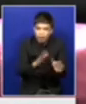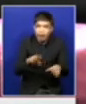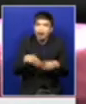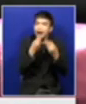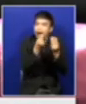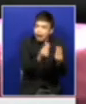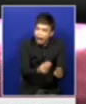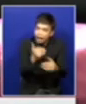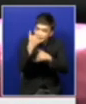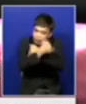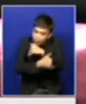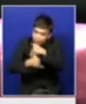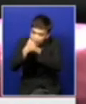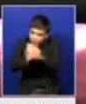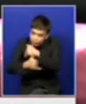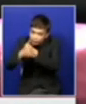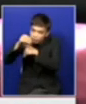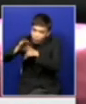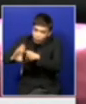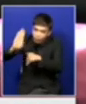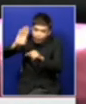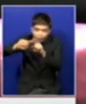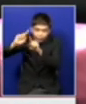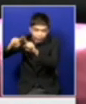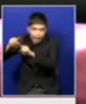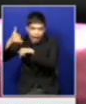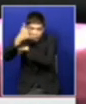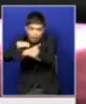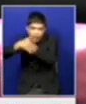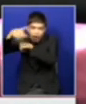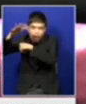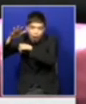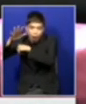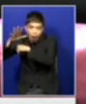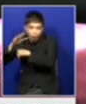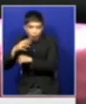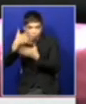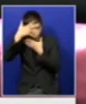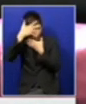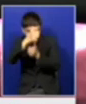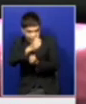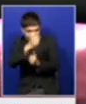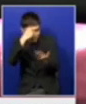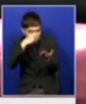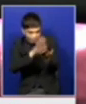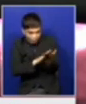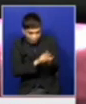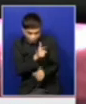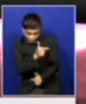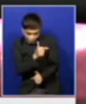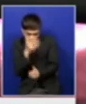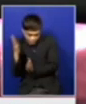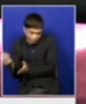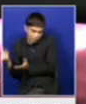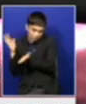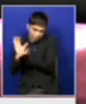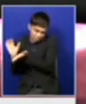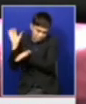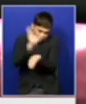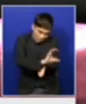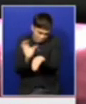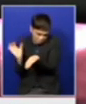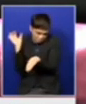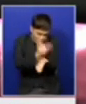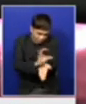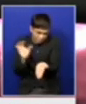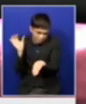รกิจจากทั่วโลกหันมาลงทุนในไทยเติมเม็ดเงินเข้าประเทศนำมาซึ่งเศรษฐกิจที่เข้มแข็งรัฐบาลต้